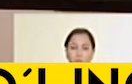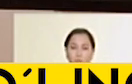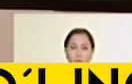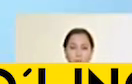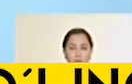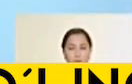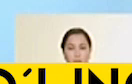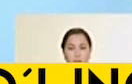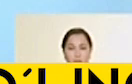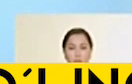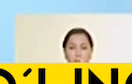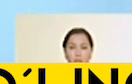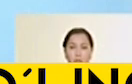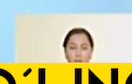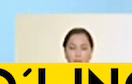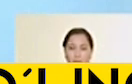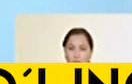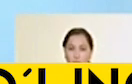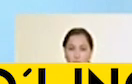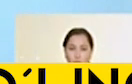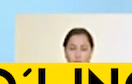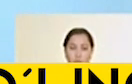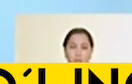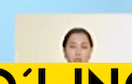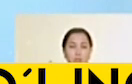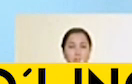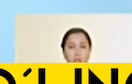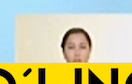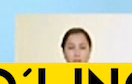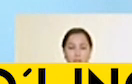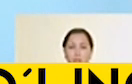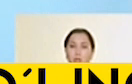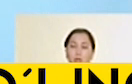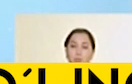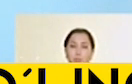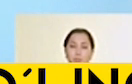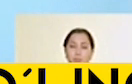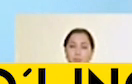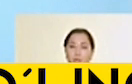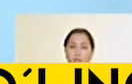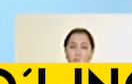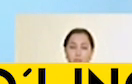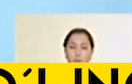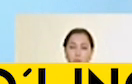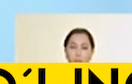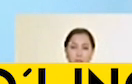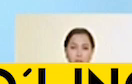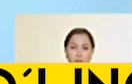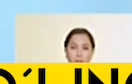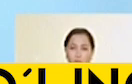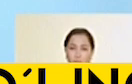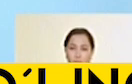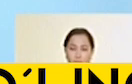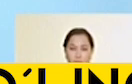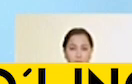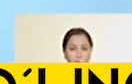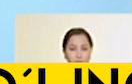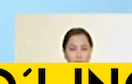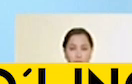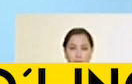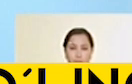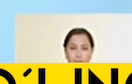290-mashq. Gaplarni ko'chiring, tarixiy sanalar va bayram nomlarini topib, ularga izoh